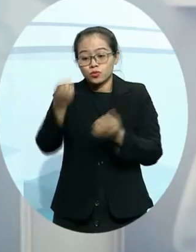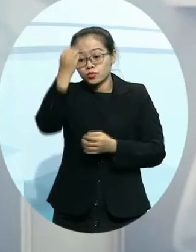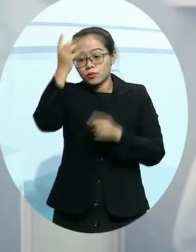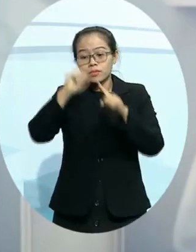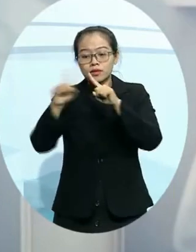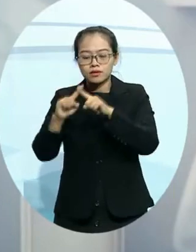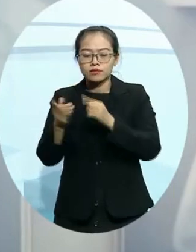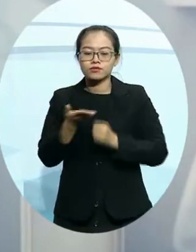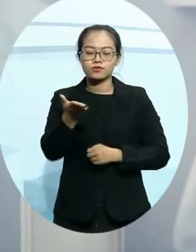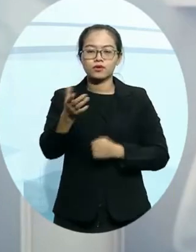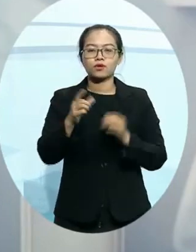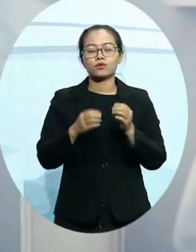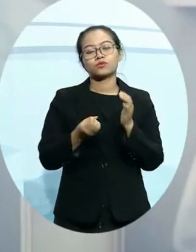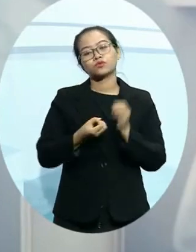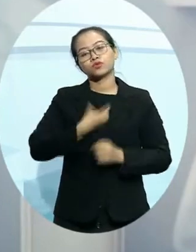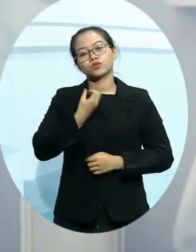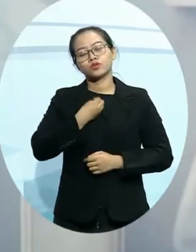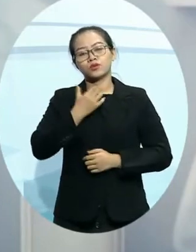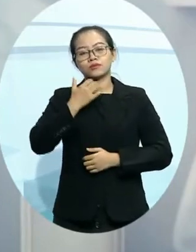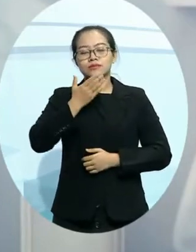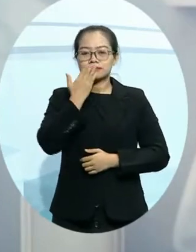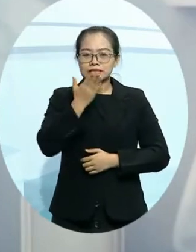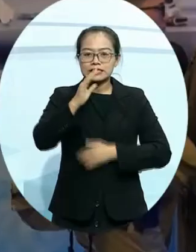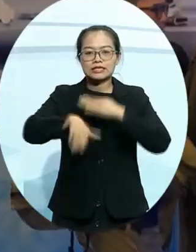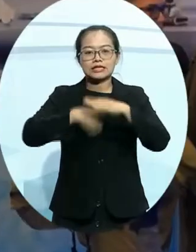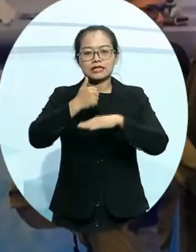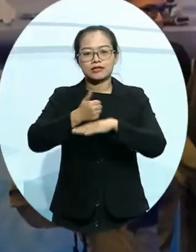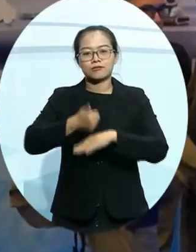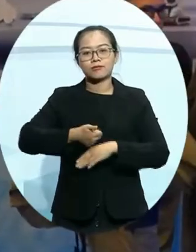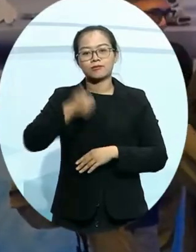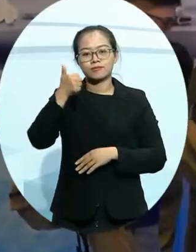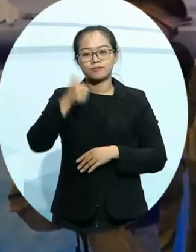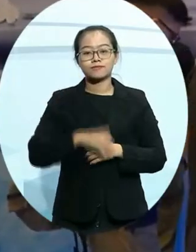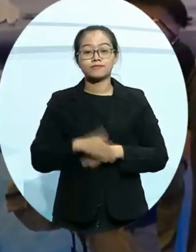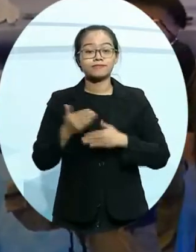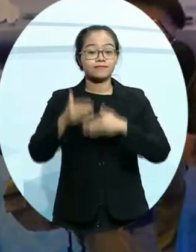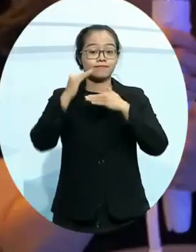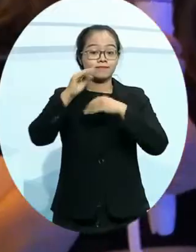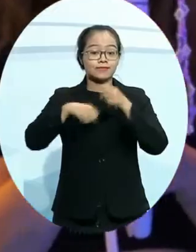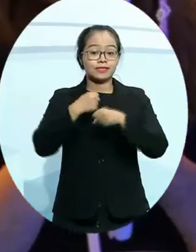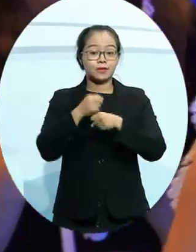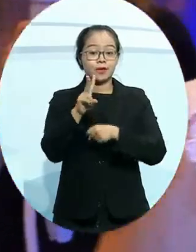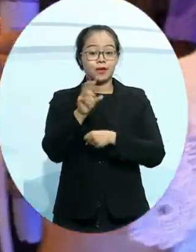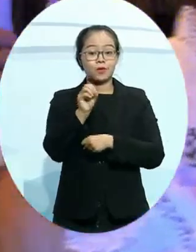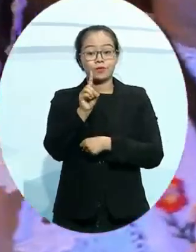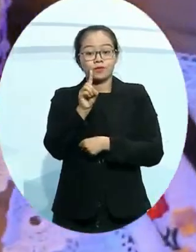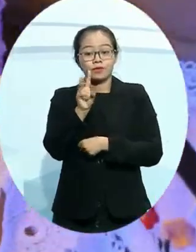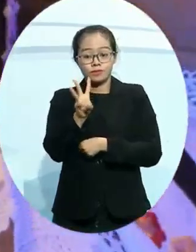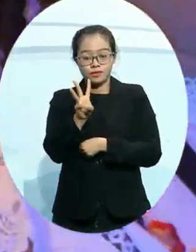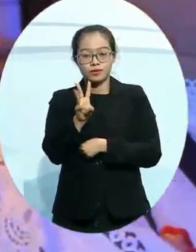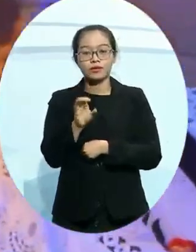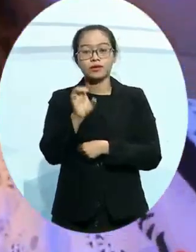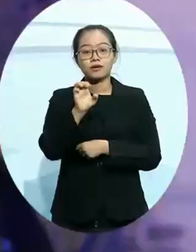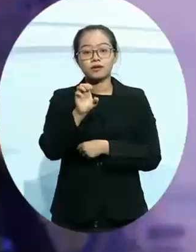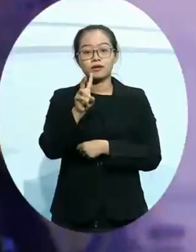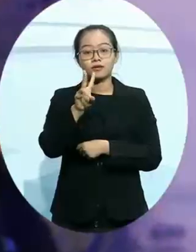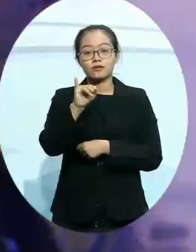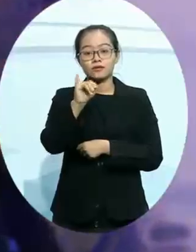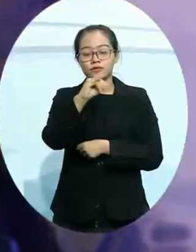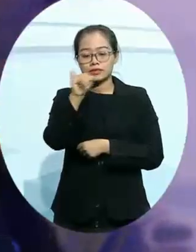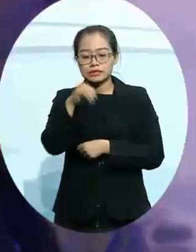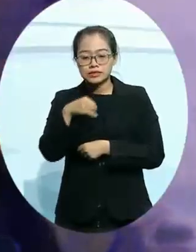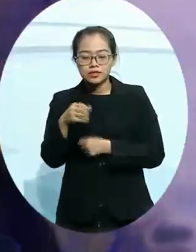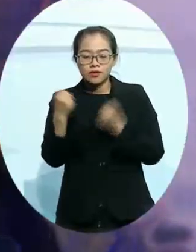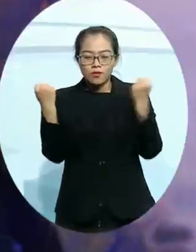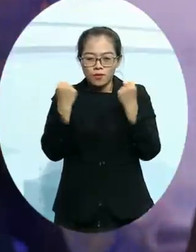mang đến cuộc sống dễ dàng và an toàn hơn cho tất cả mọi người. Thành lập năm 2013, Easyvic luôn không ngừng nỗ lực để tạo ra